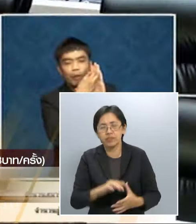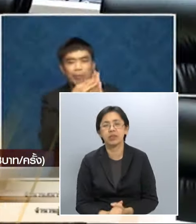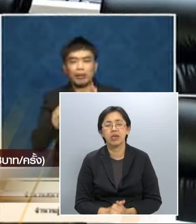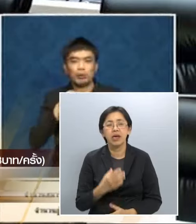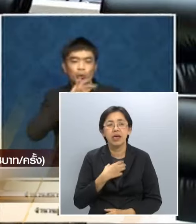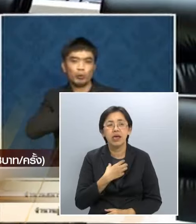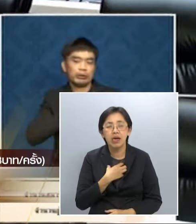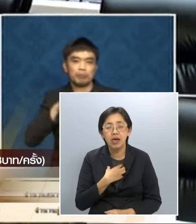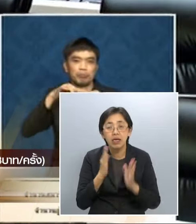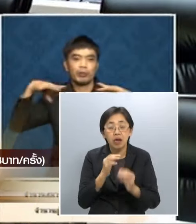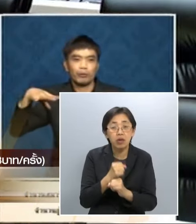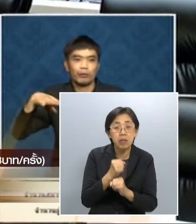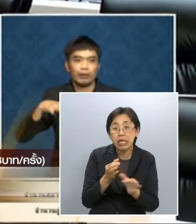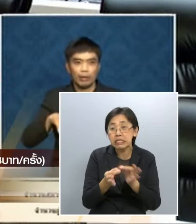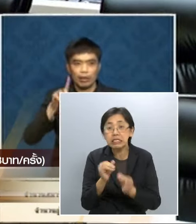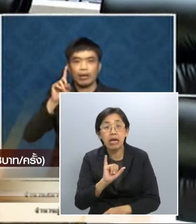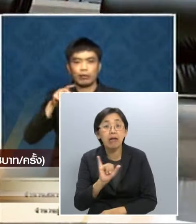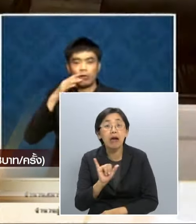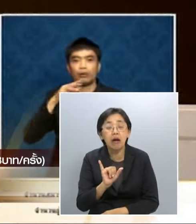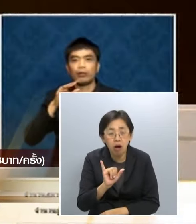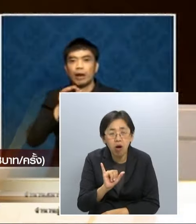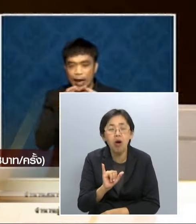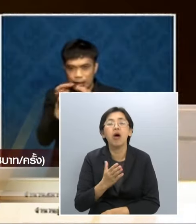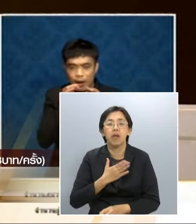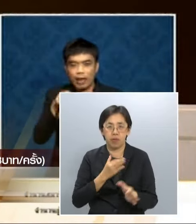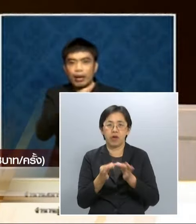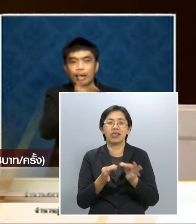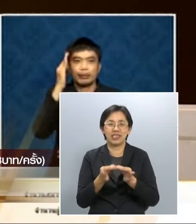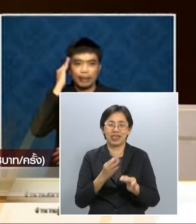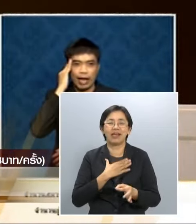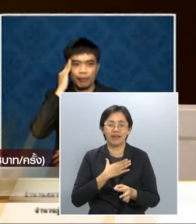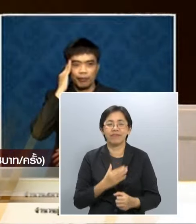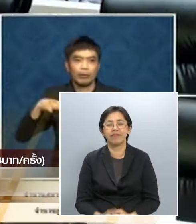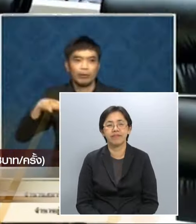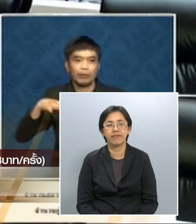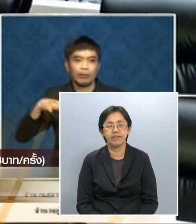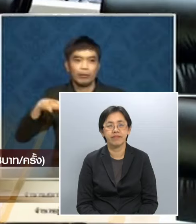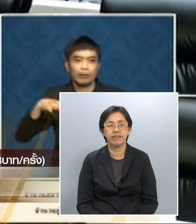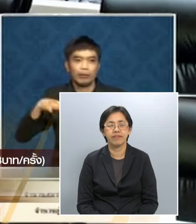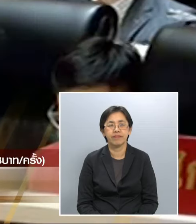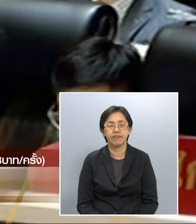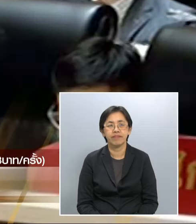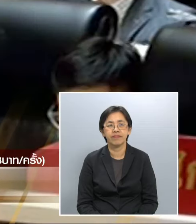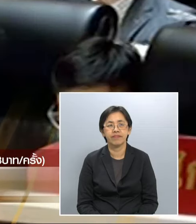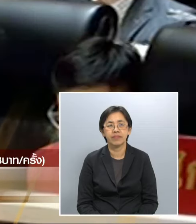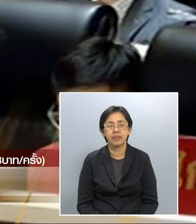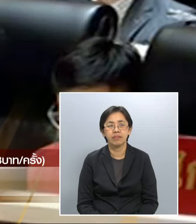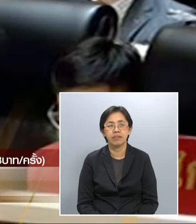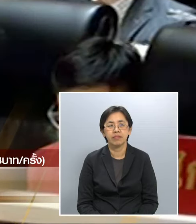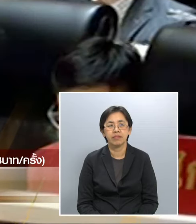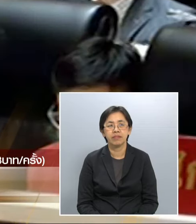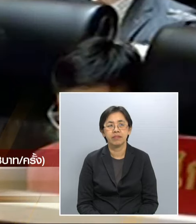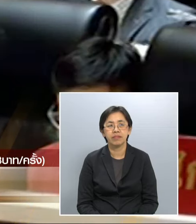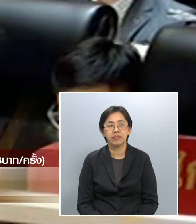ถ้าเจ้าหน้าที่ยังไม่ได้ชี้แจงคุณลักษณ์ชนกนะครับก็ขอชี้แจงหลังจากนี้ด้วย เอาเป็นว่าเรื่องนี้มุมหนึ่งแม้